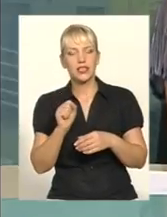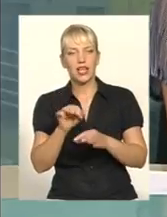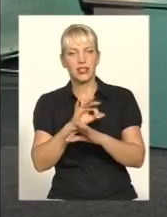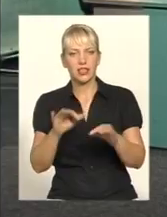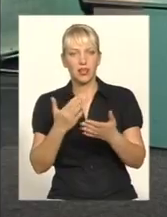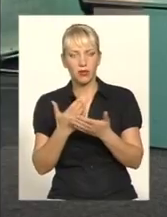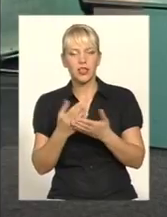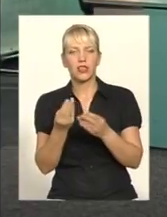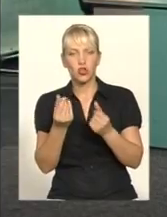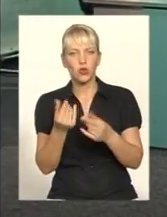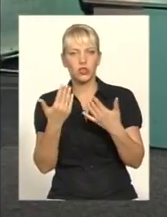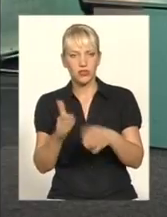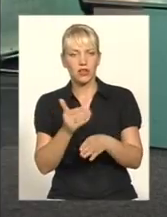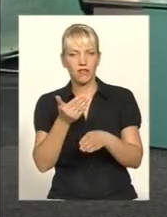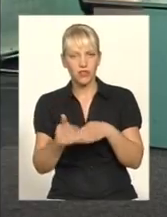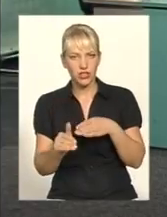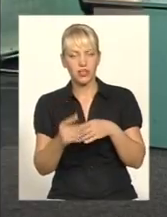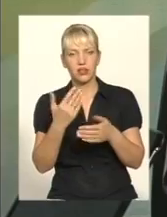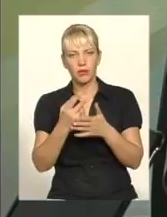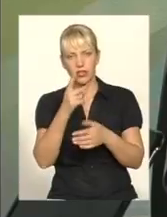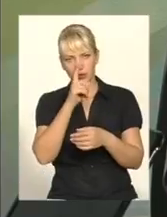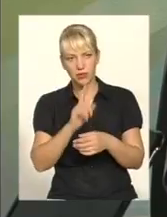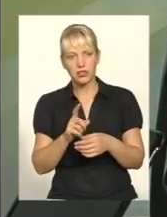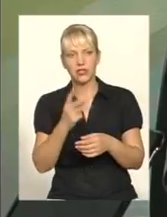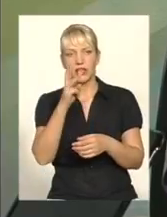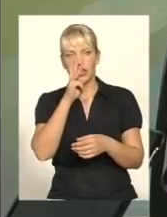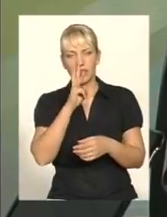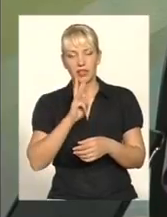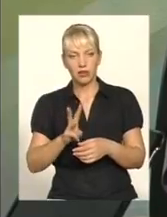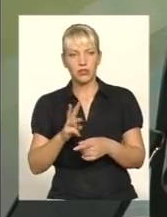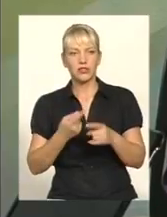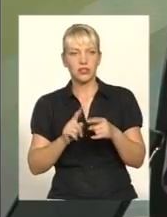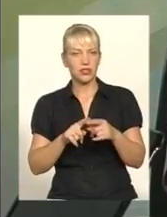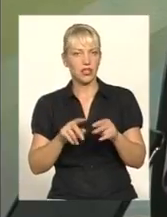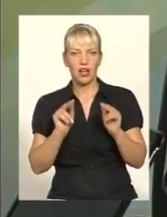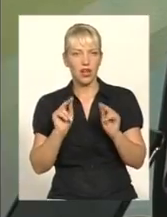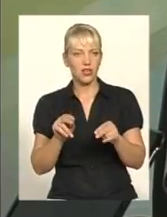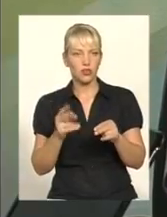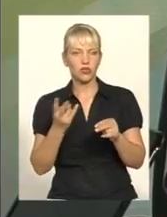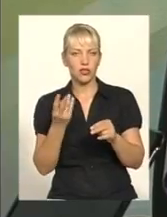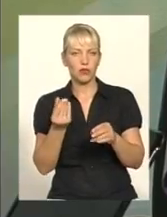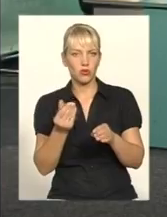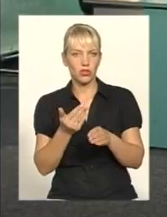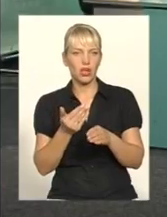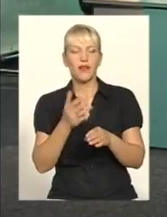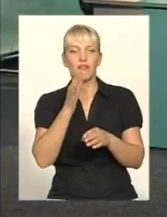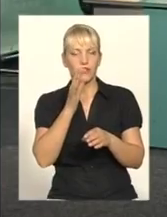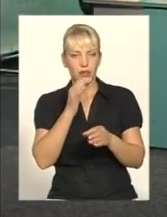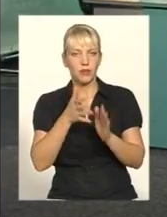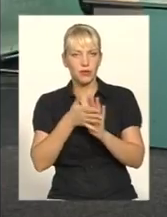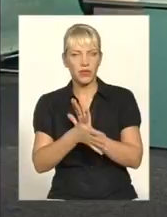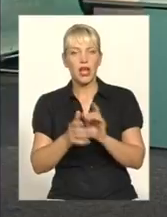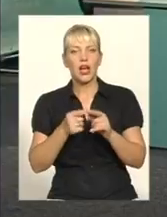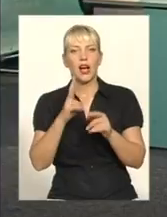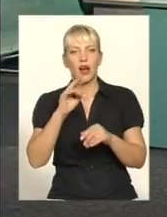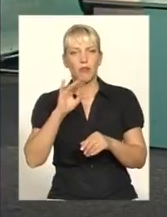що гроші прийдуть впродовж місяця. Три місяці – це гарантовано, щонайменше. Про наші автобуси